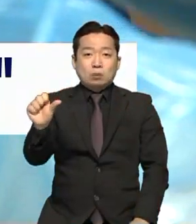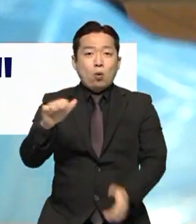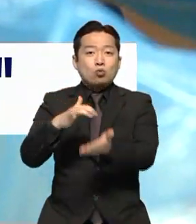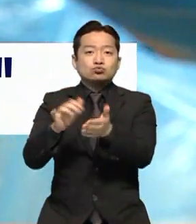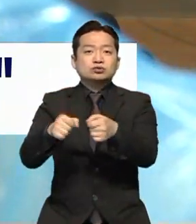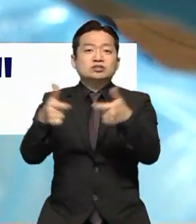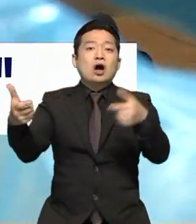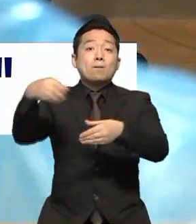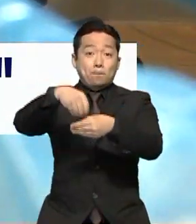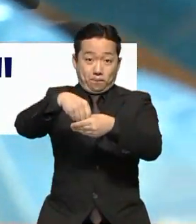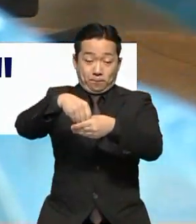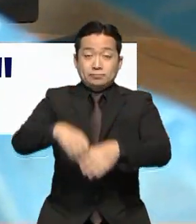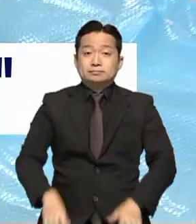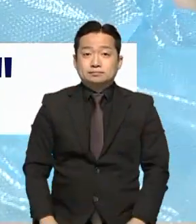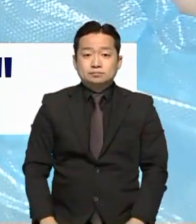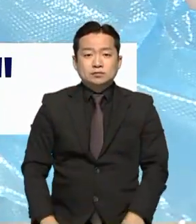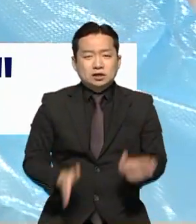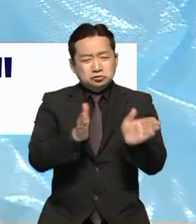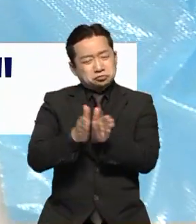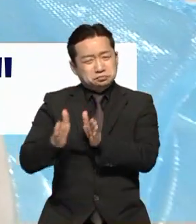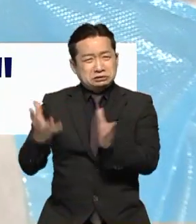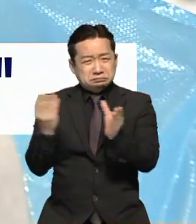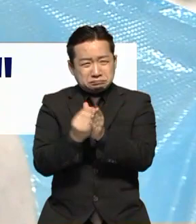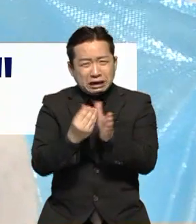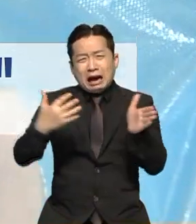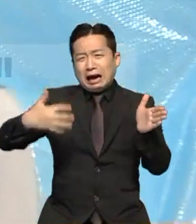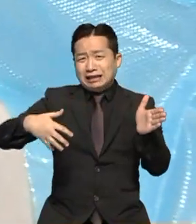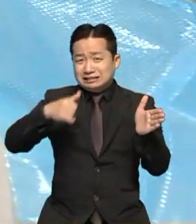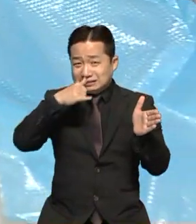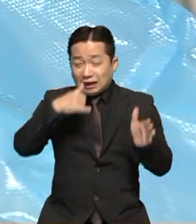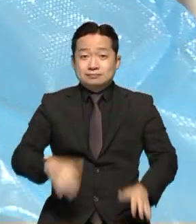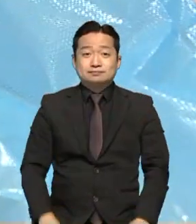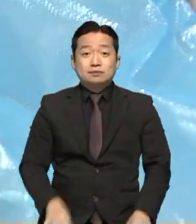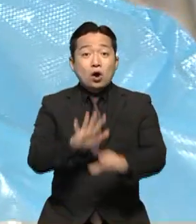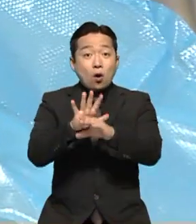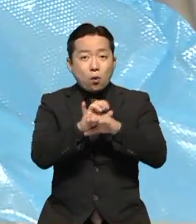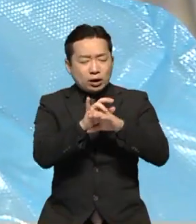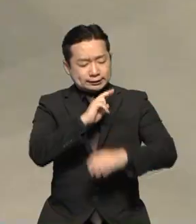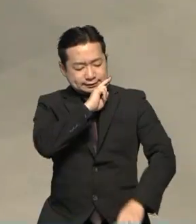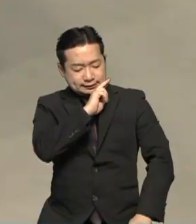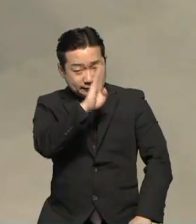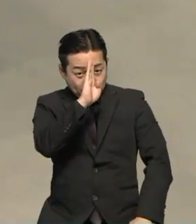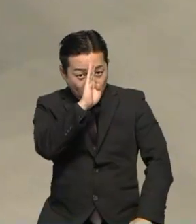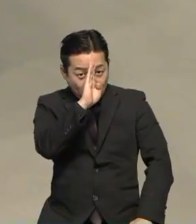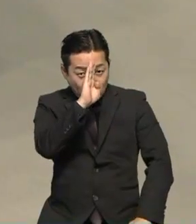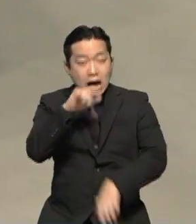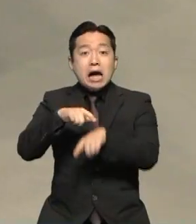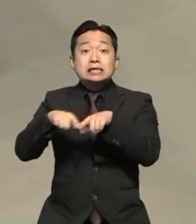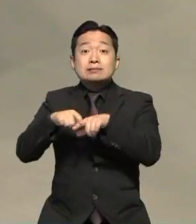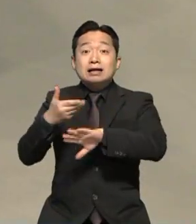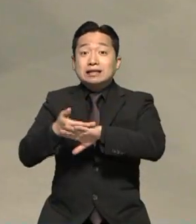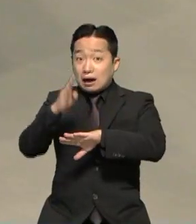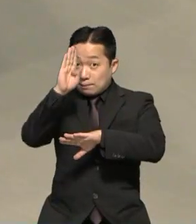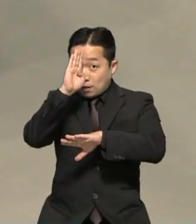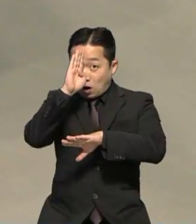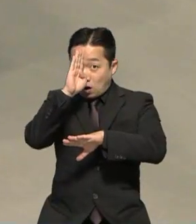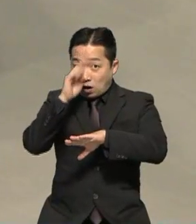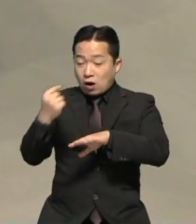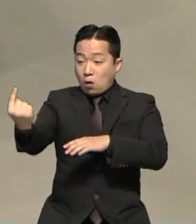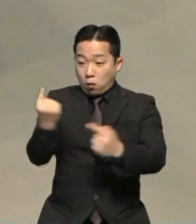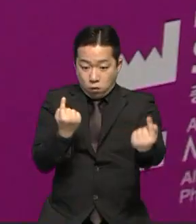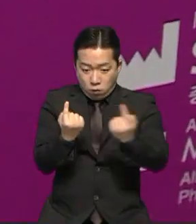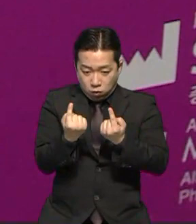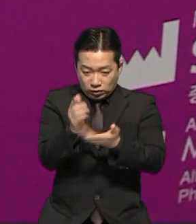늘었습니다. 하지만 준비가 덜 끝난 곳도 있습니다. 코로나 의심 환자와 일반 환자의 동선을 분리하는 게